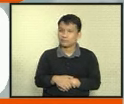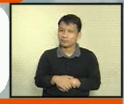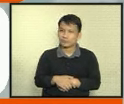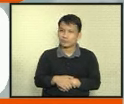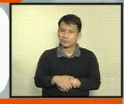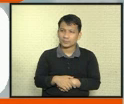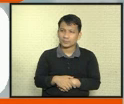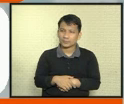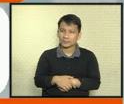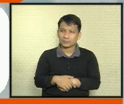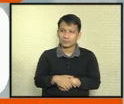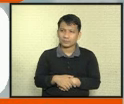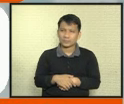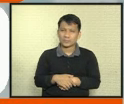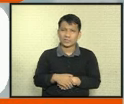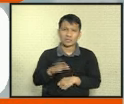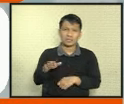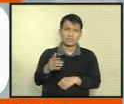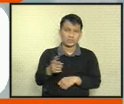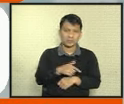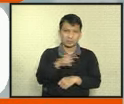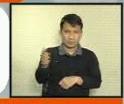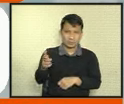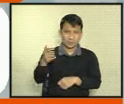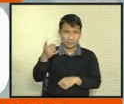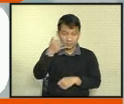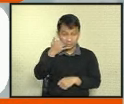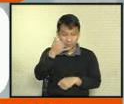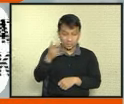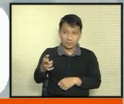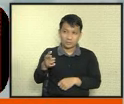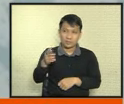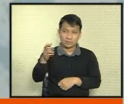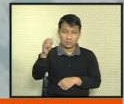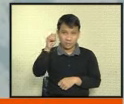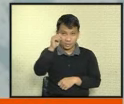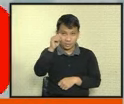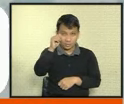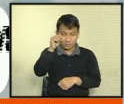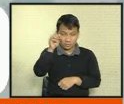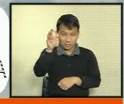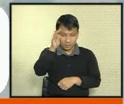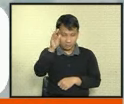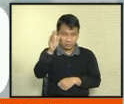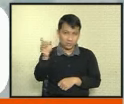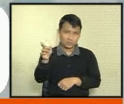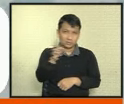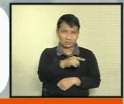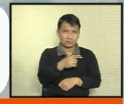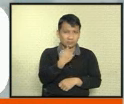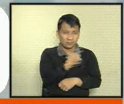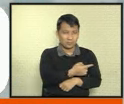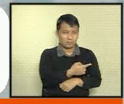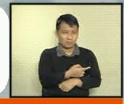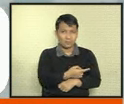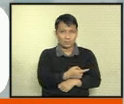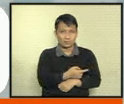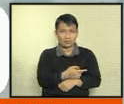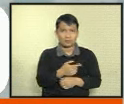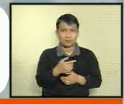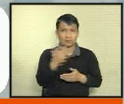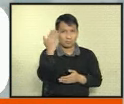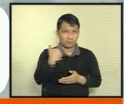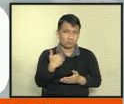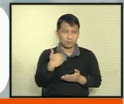araw. Ah, sa kabilang linya po ay si Mr. Arman Calawag. At sabi niya po, Ma'am, abunado pa raw